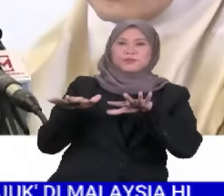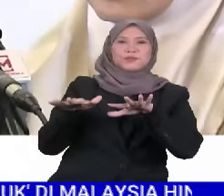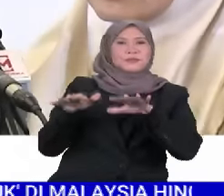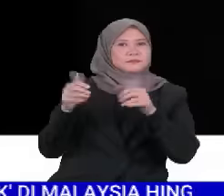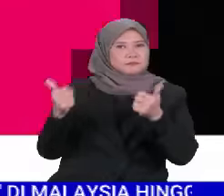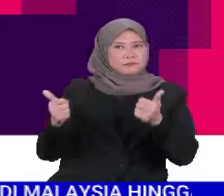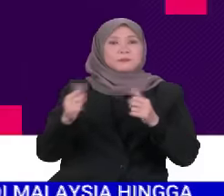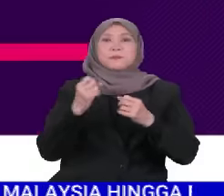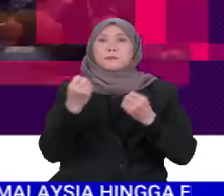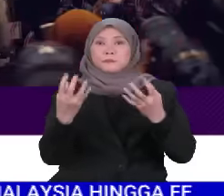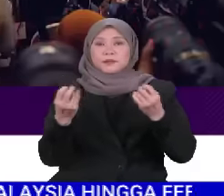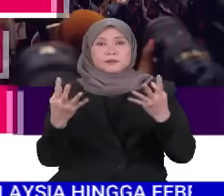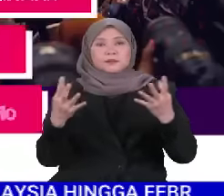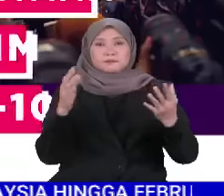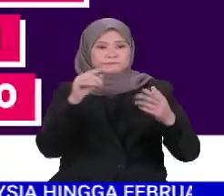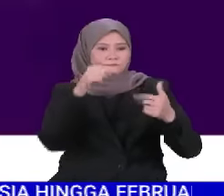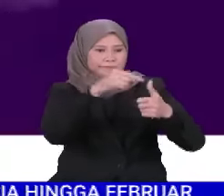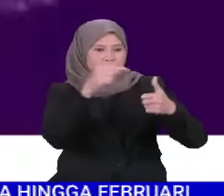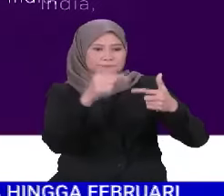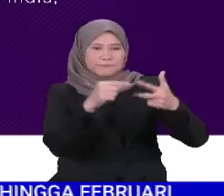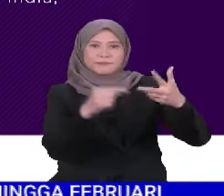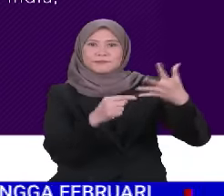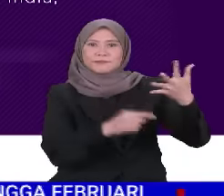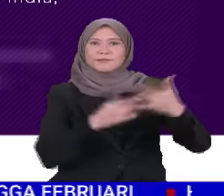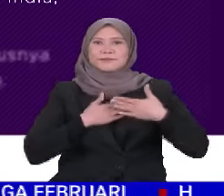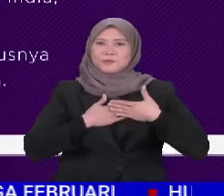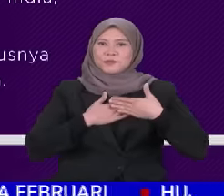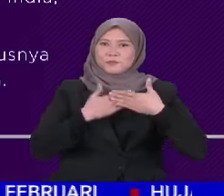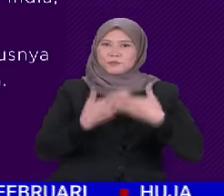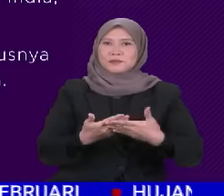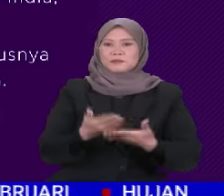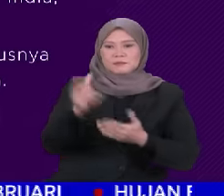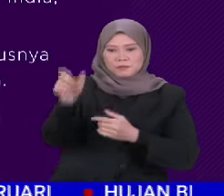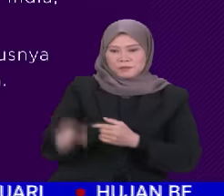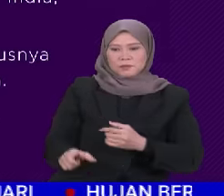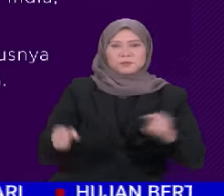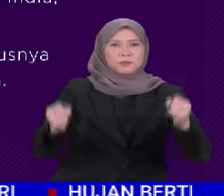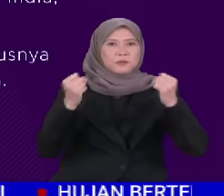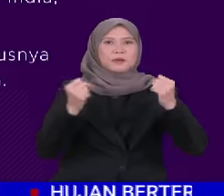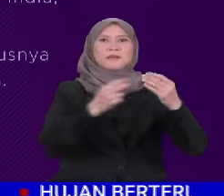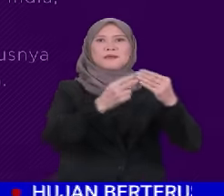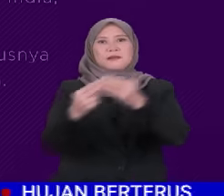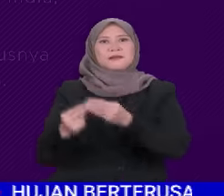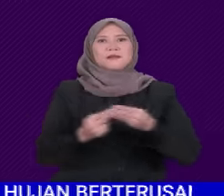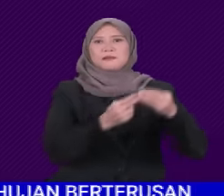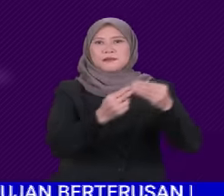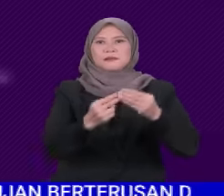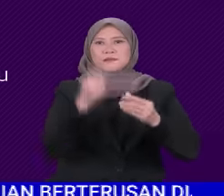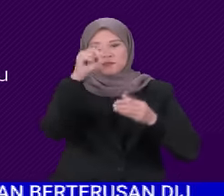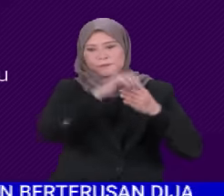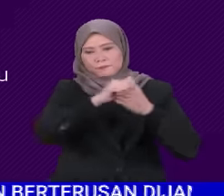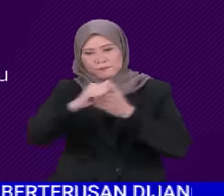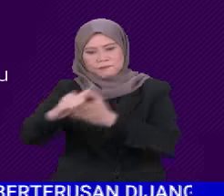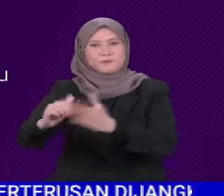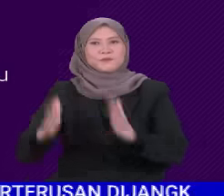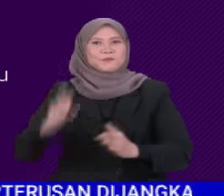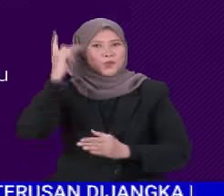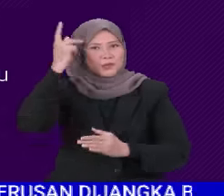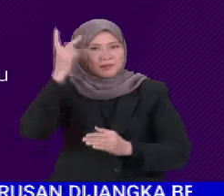beberapa berkarya yang disentuh menggambarkan komitmen beliau untuk memperkokoh perpaduan dalam kalangan pemimpin politik